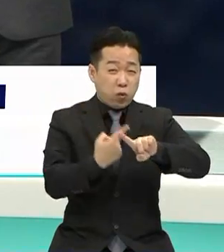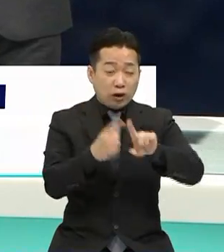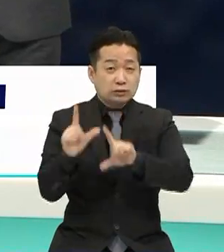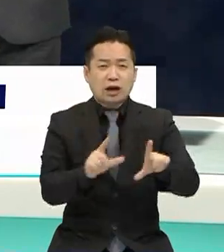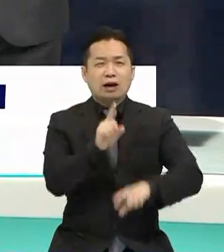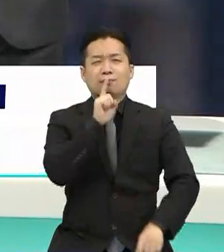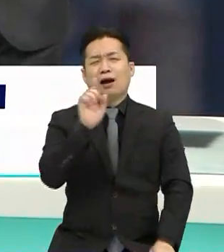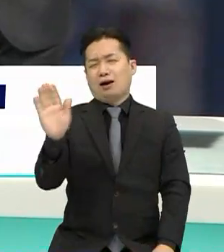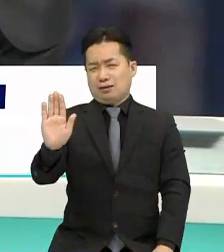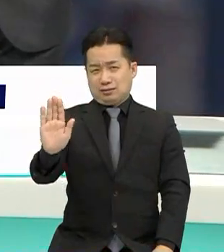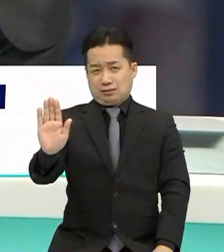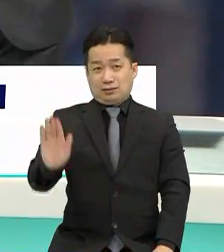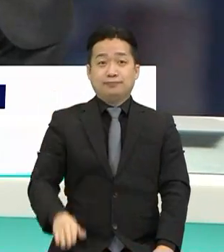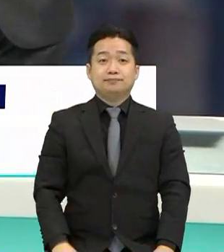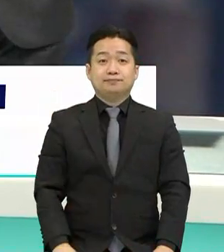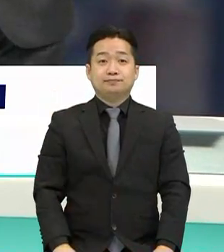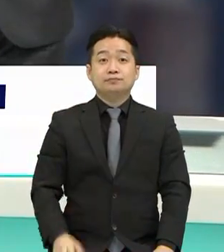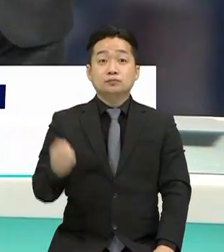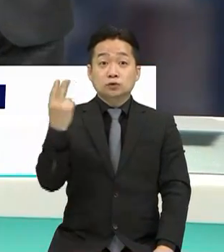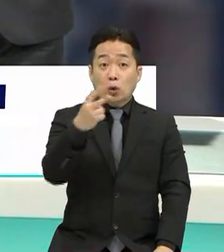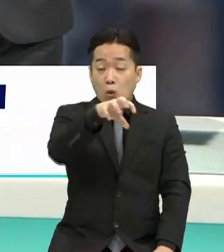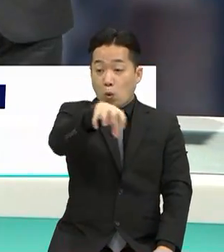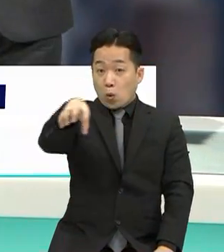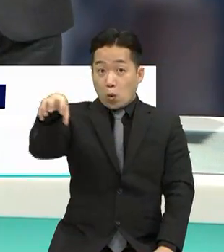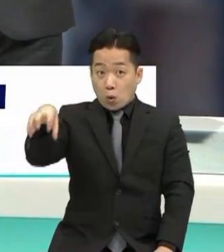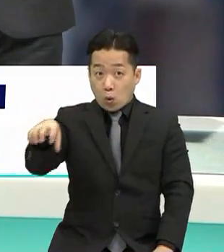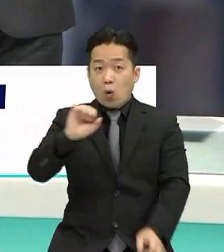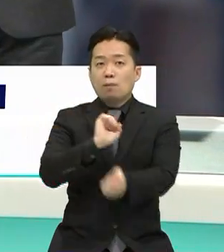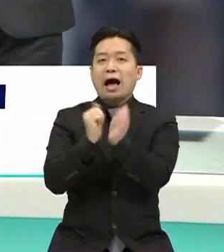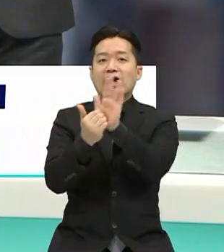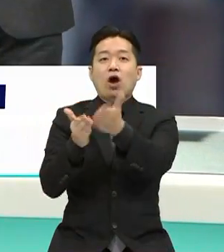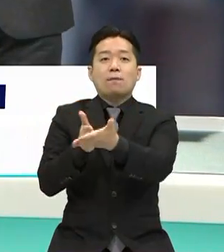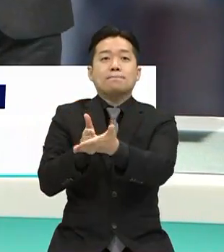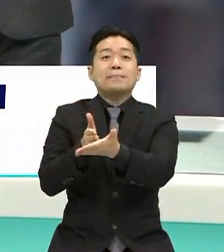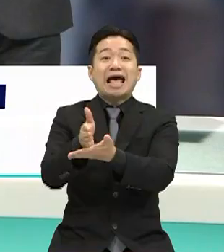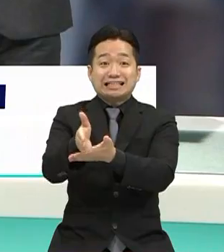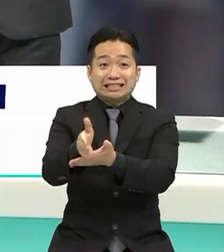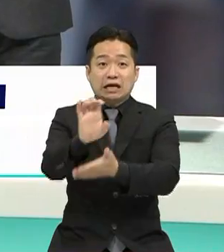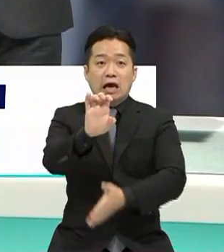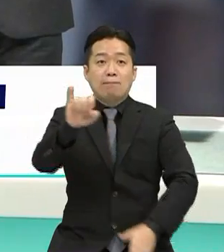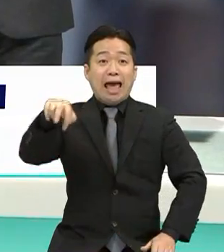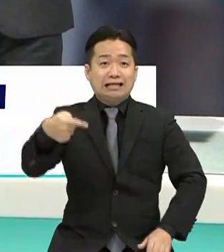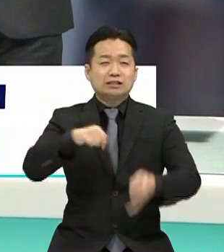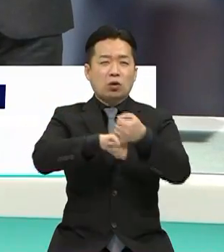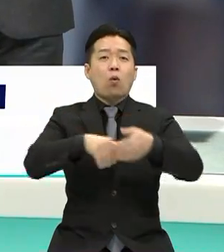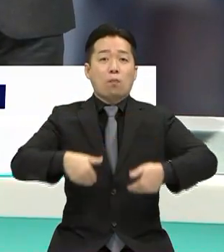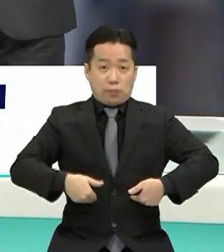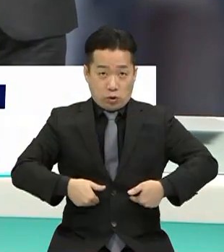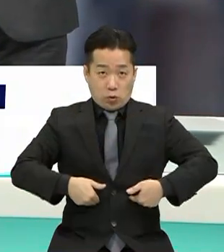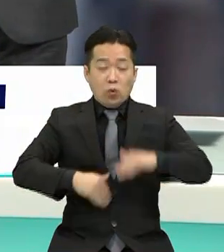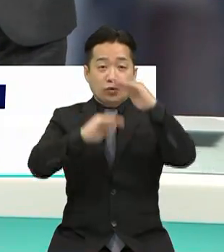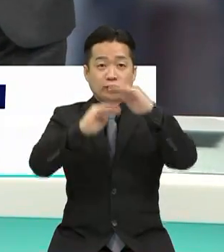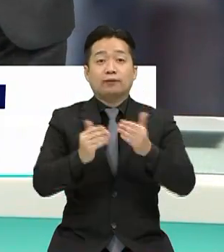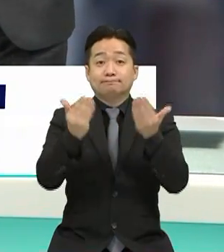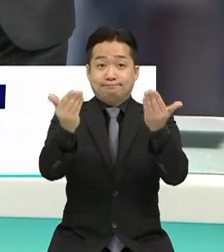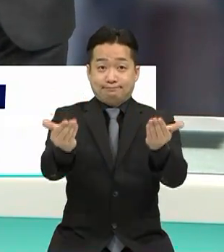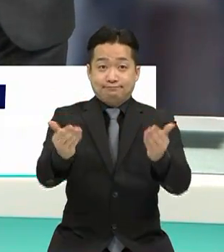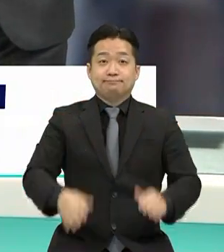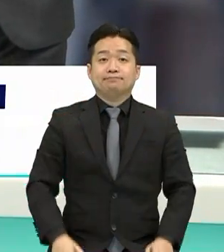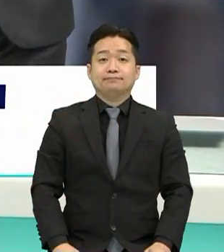뜻은 아닐 겁니다. 또 일부 시설 이용할 때는 방역 패스가 필요합니다. 박찬근 기자가 자세히